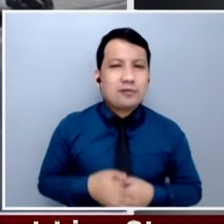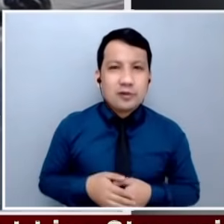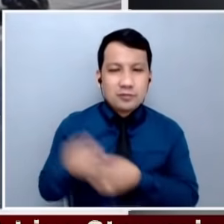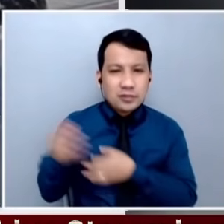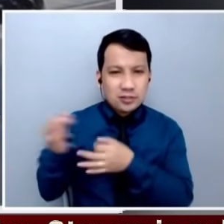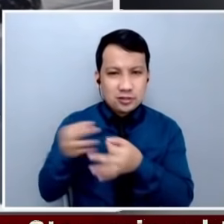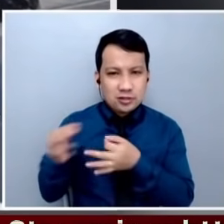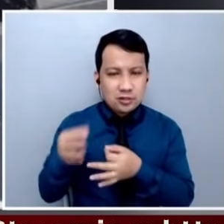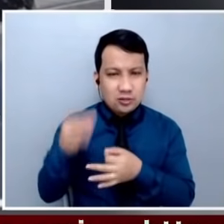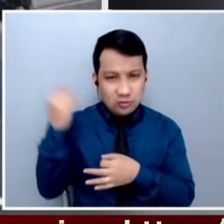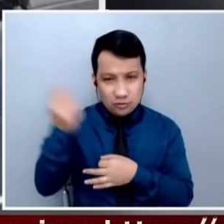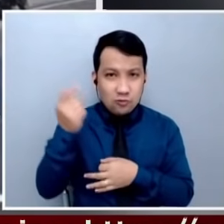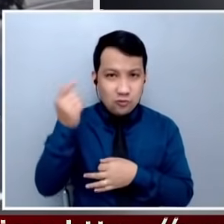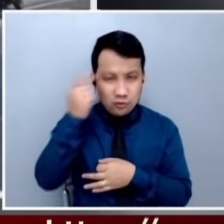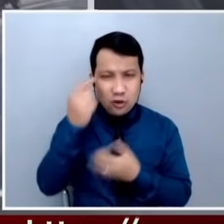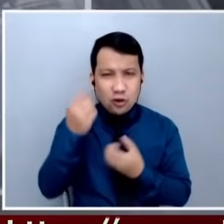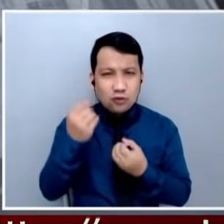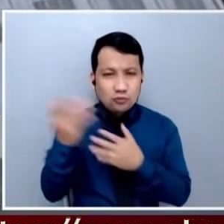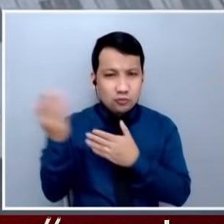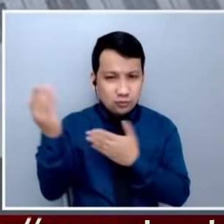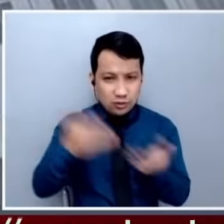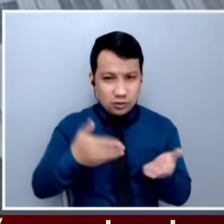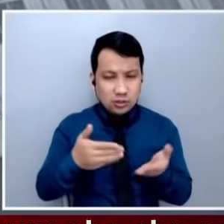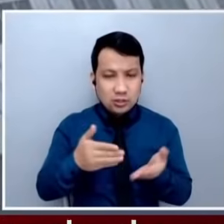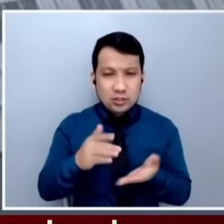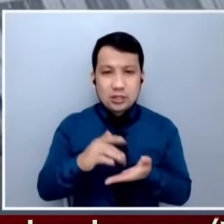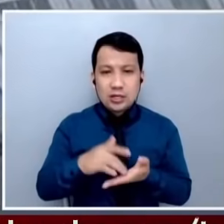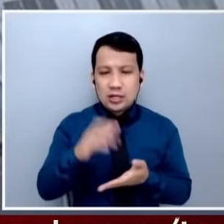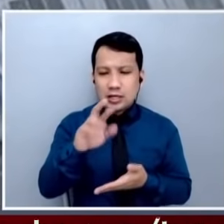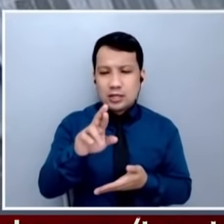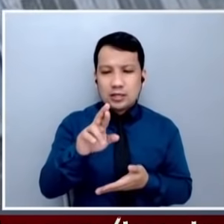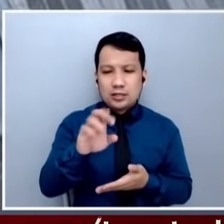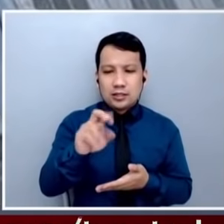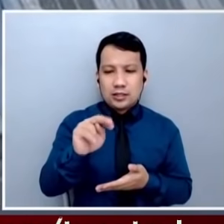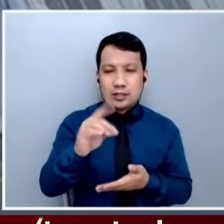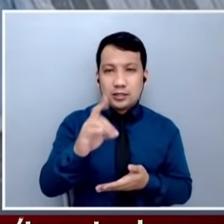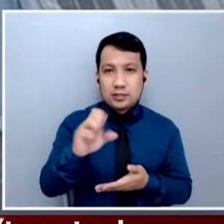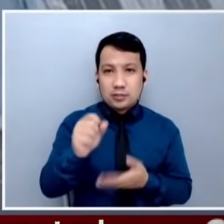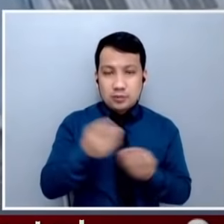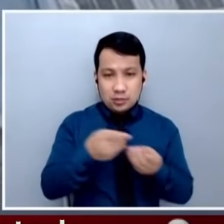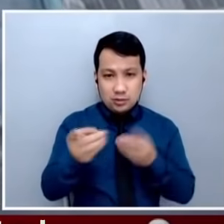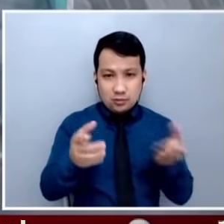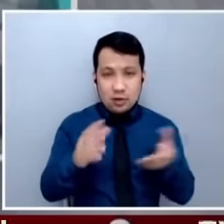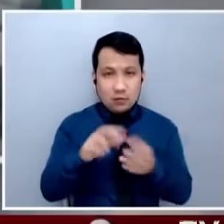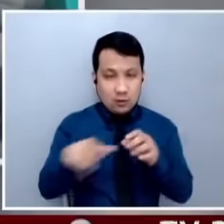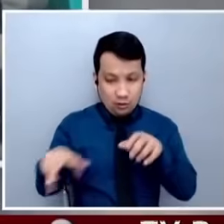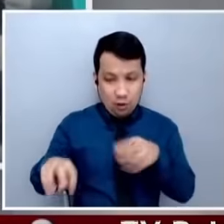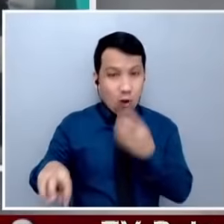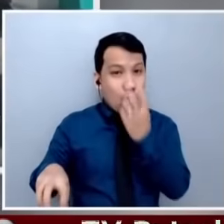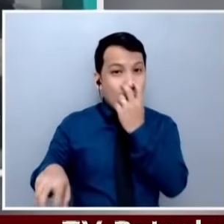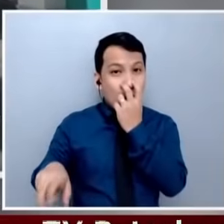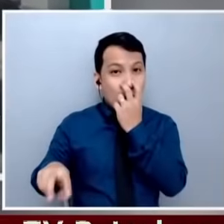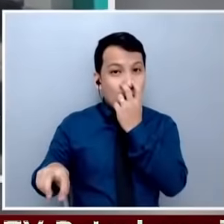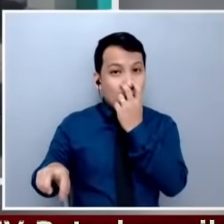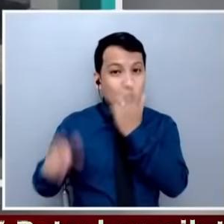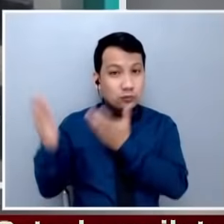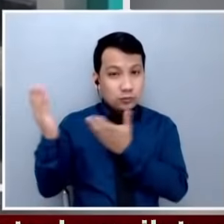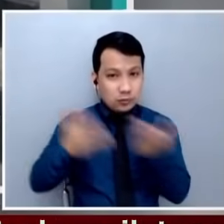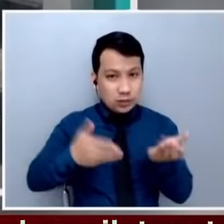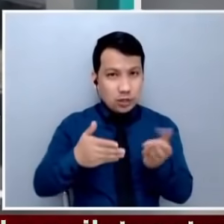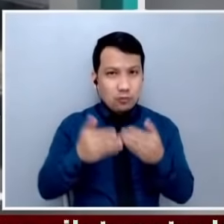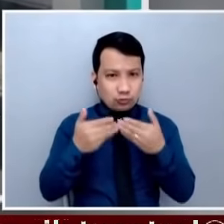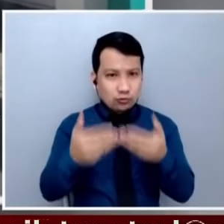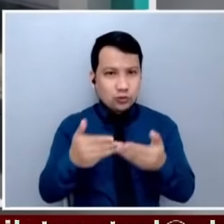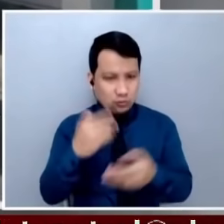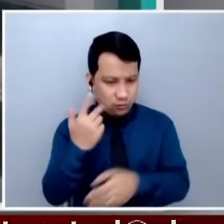Governor Caico, marami nang dumating na remdesivir sa probinsya maging mga donasyon na oxygen. Walang tigil din ang pagbabakuna doon